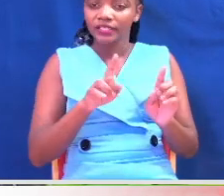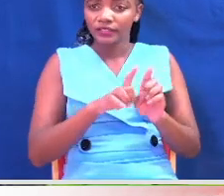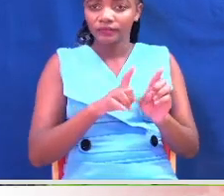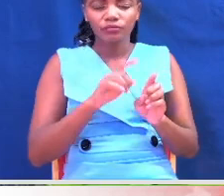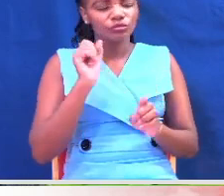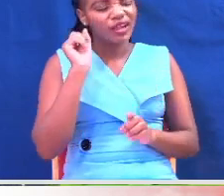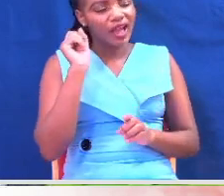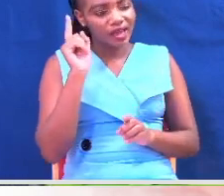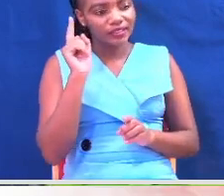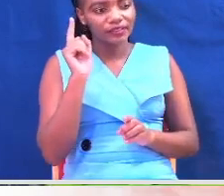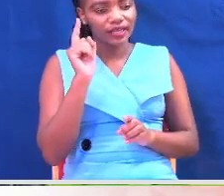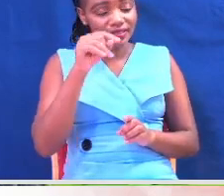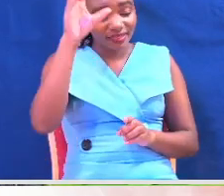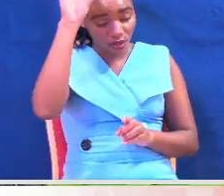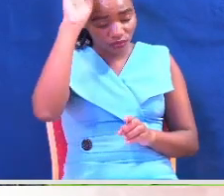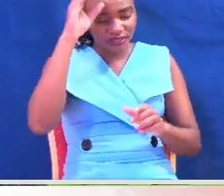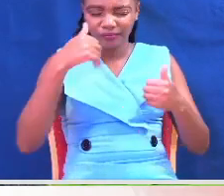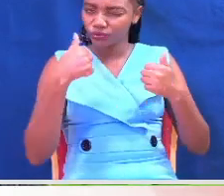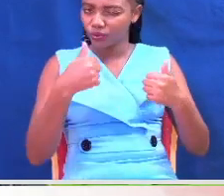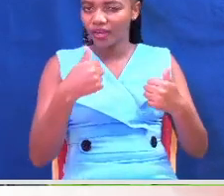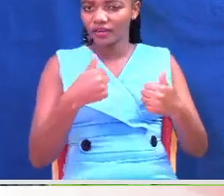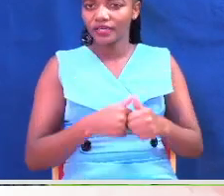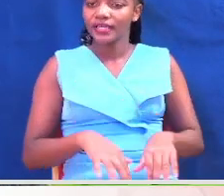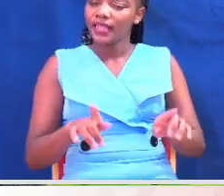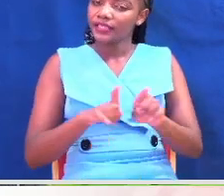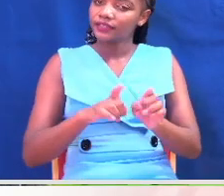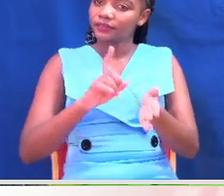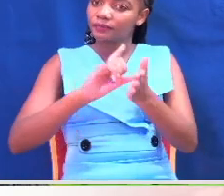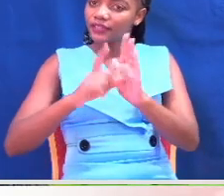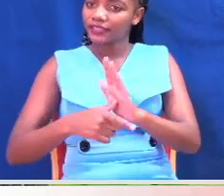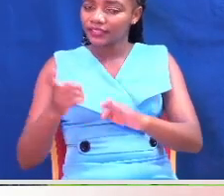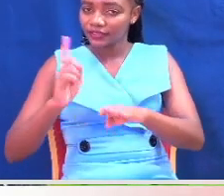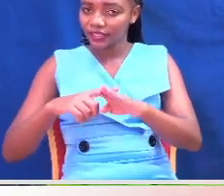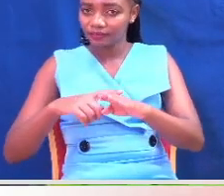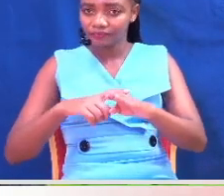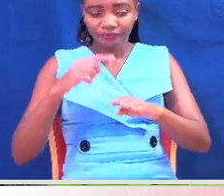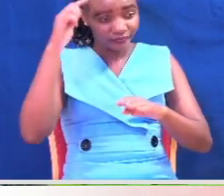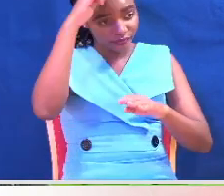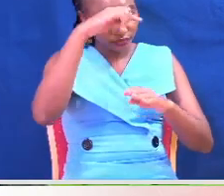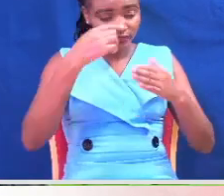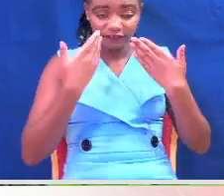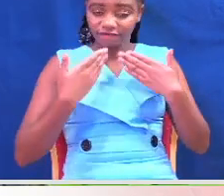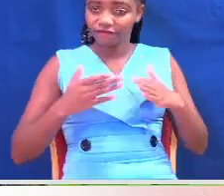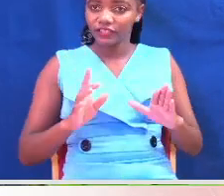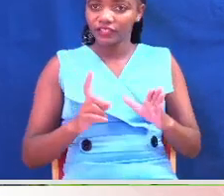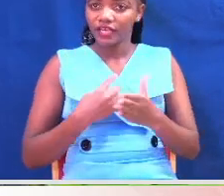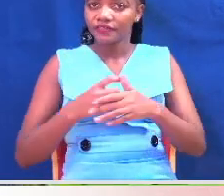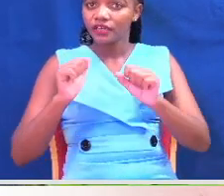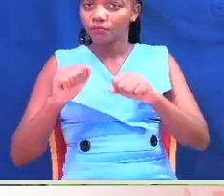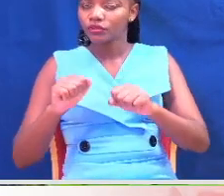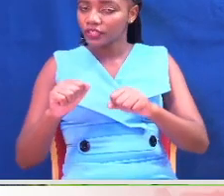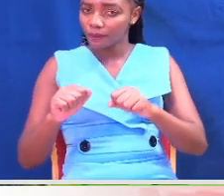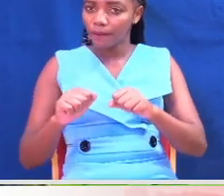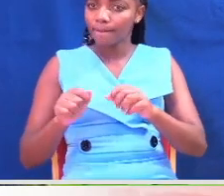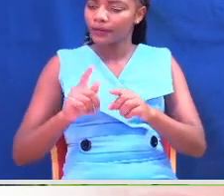maudhui kwa undani zaidi. Alafu baadaye akishafuzu aingie kujitalamisha sasa